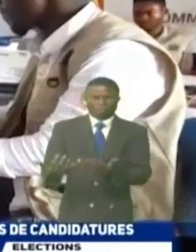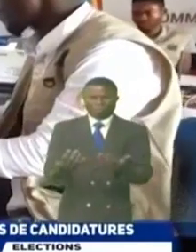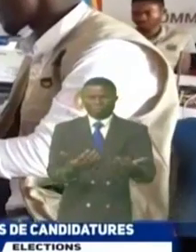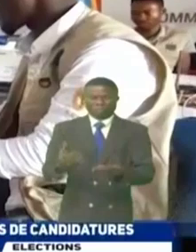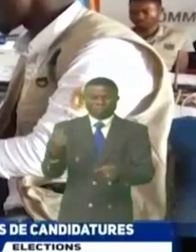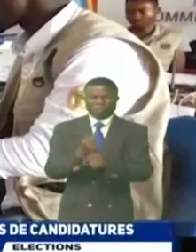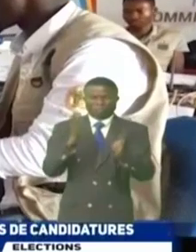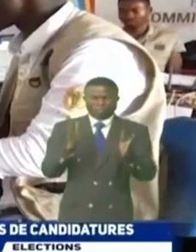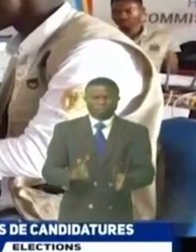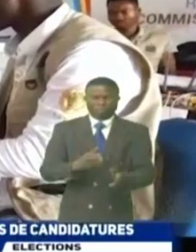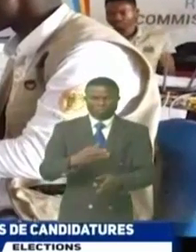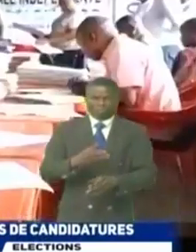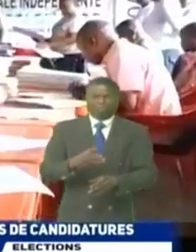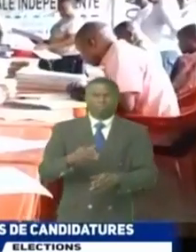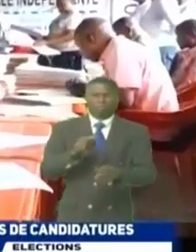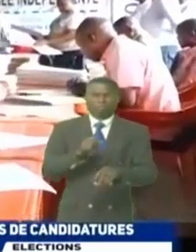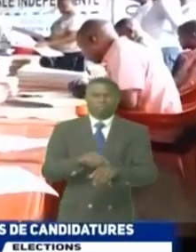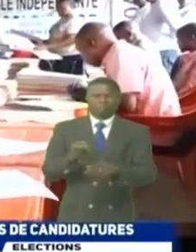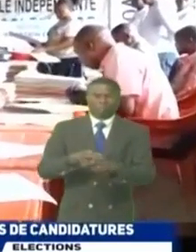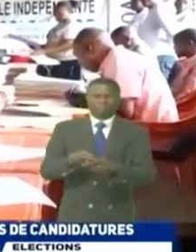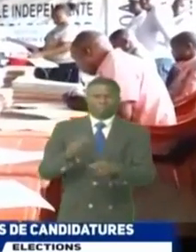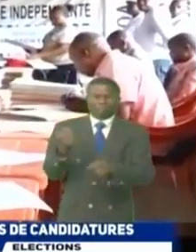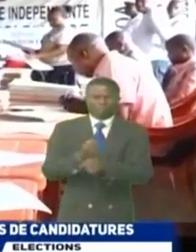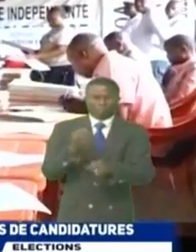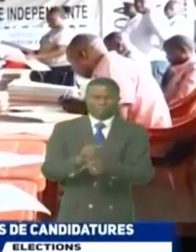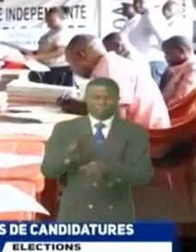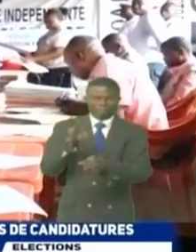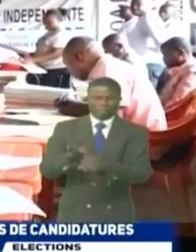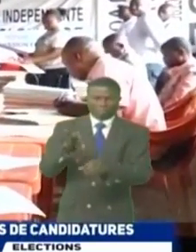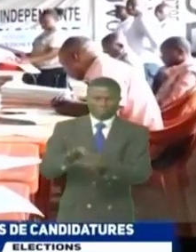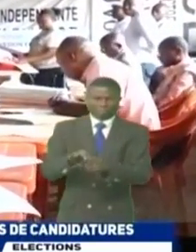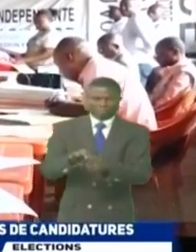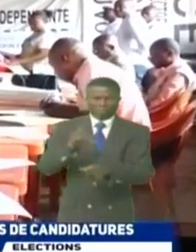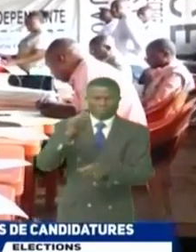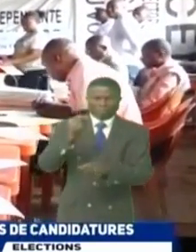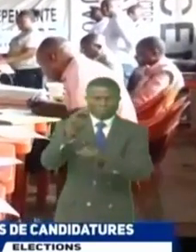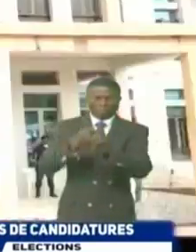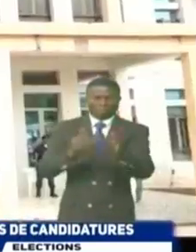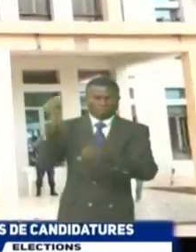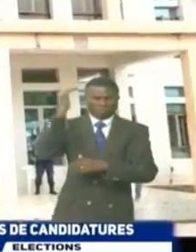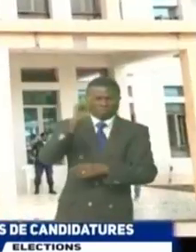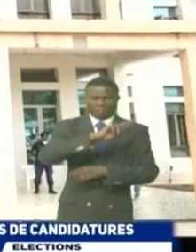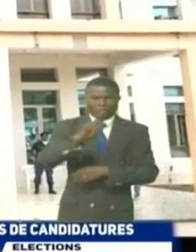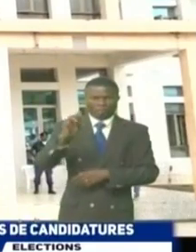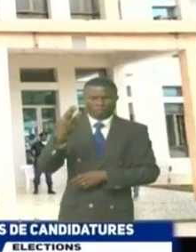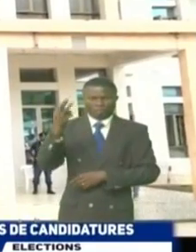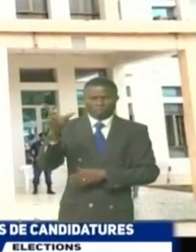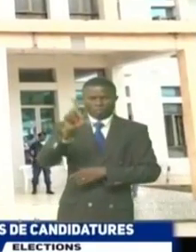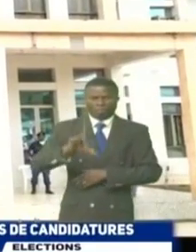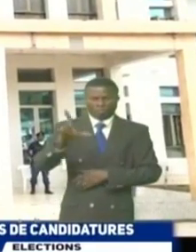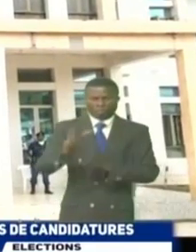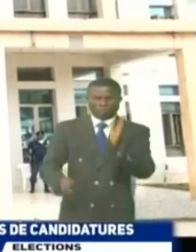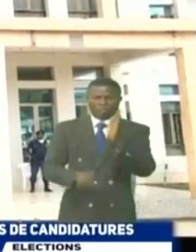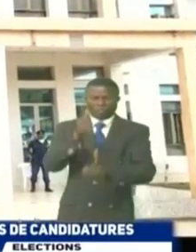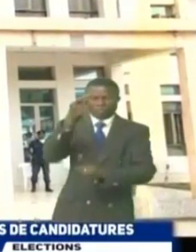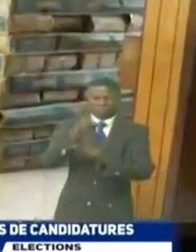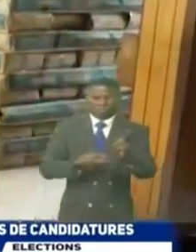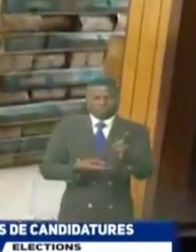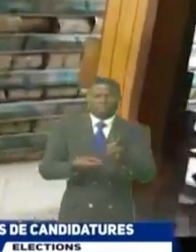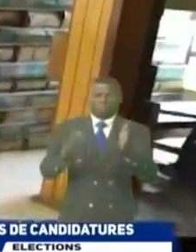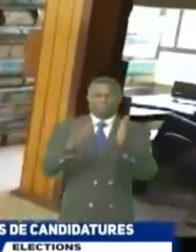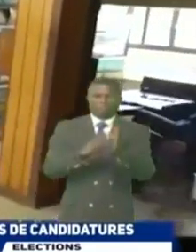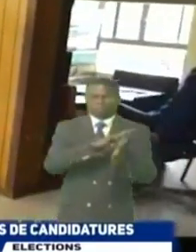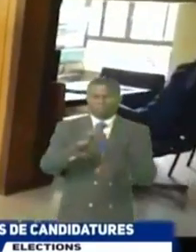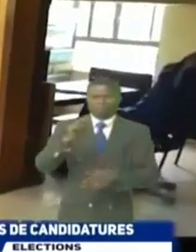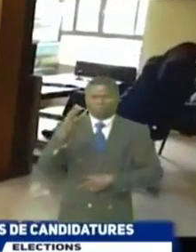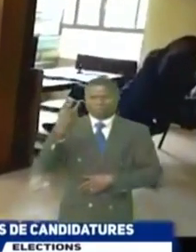personnel opérationnel temporaire devant travailler aux élections du 20 décembre 2023. Le lundi 11 septembre 2023, Paul